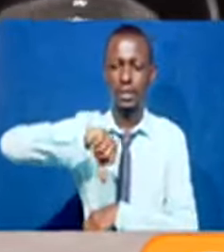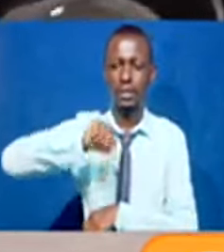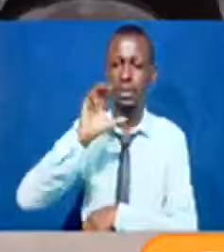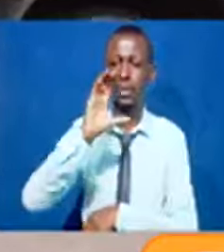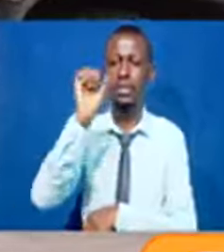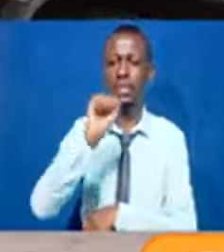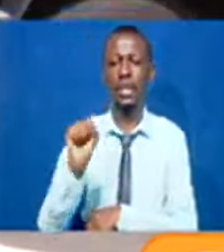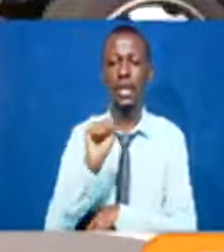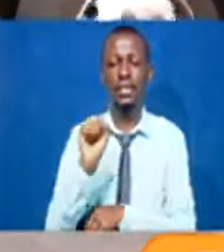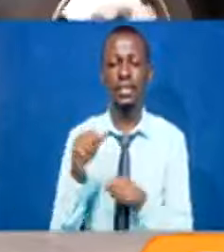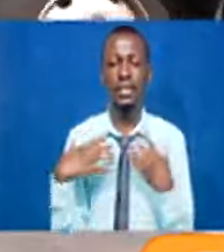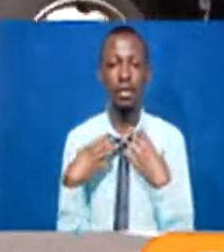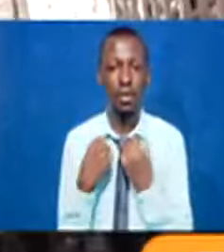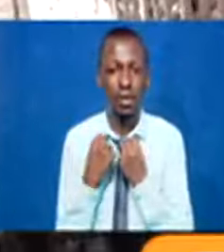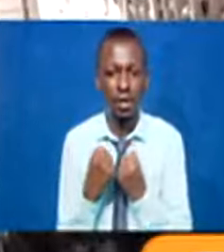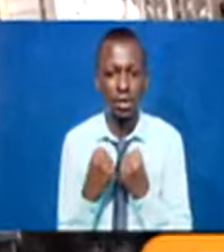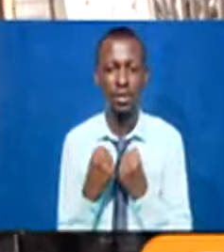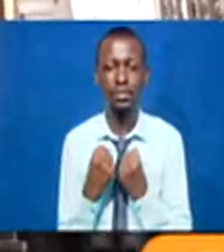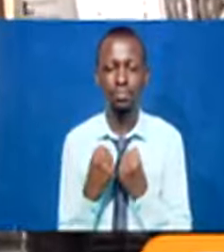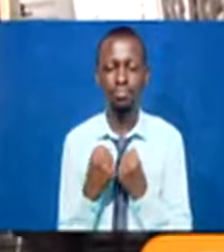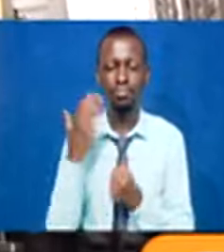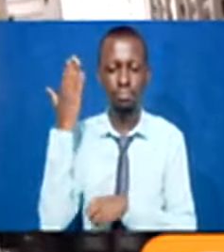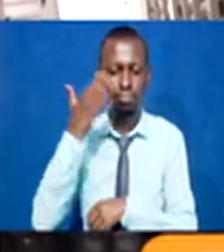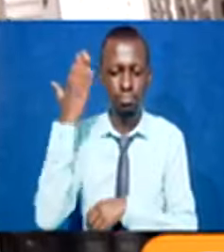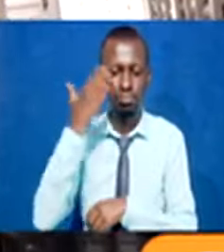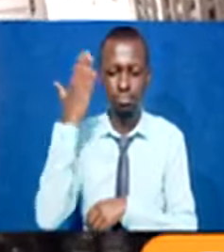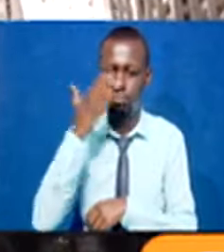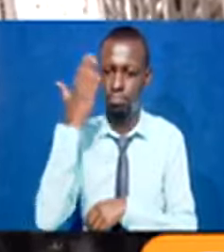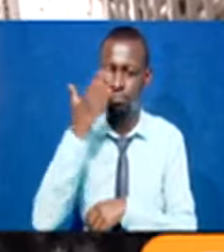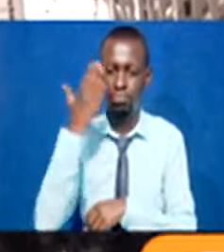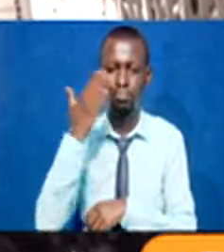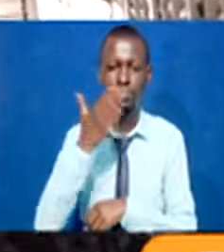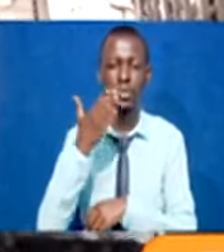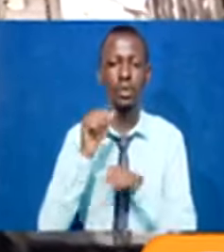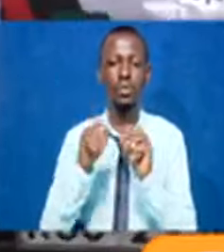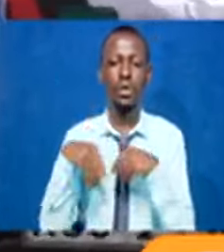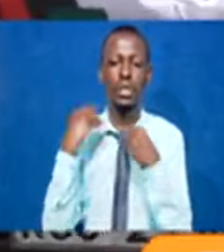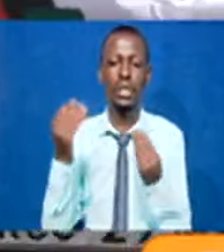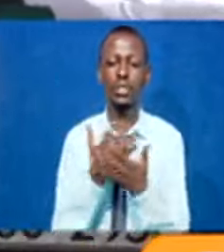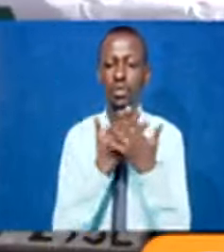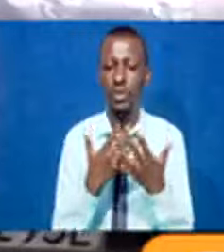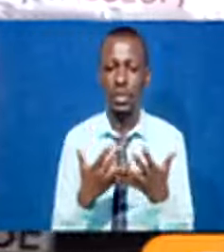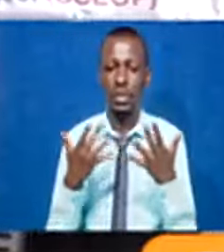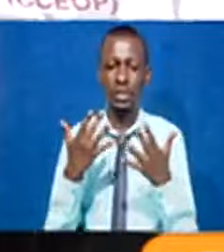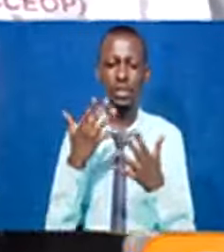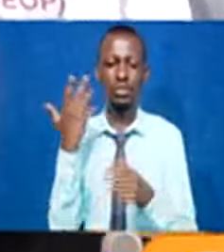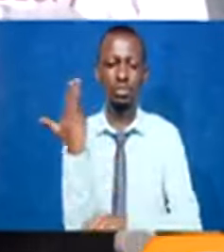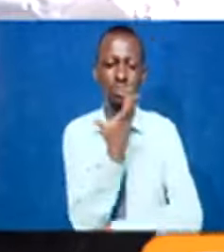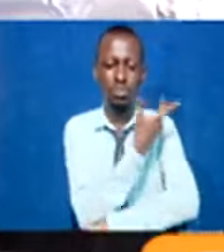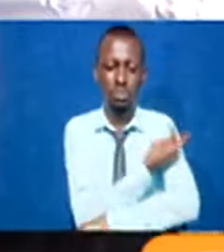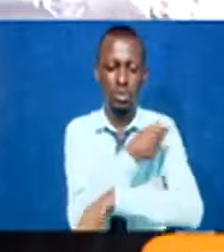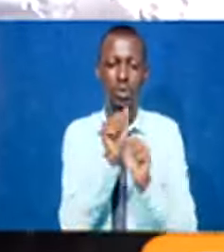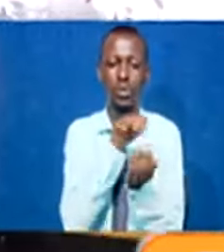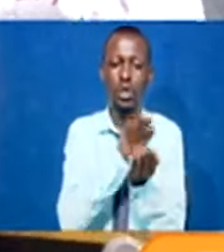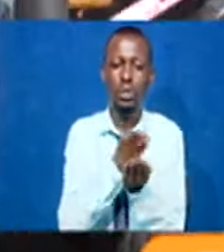Waziri wa afya Susan Nakhumicha akizungumza katika hafla ya kusafirisha vifaa vya kuhifadhi chanjo kwa serikali